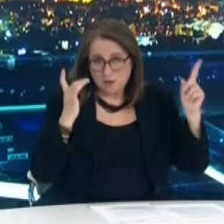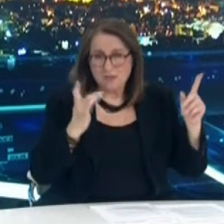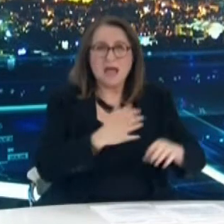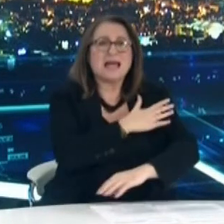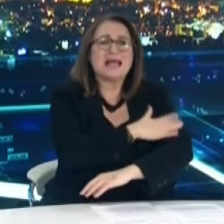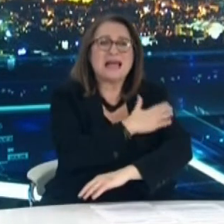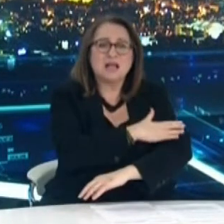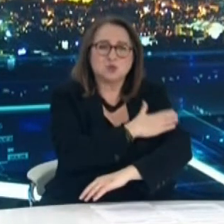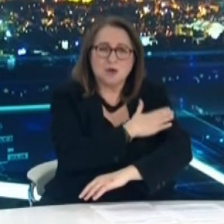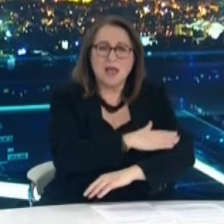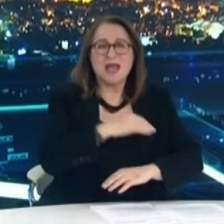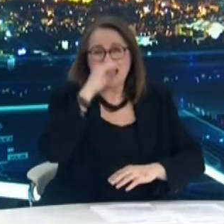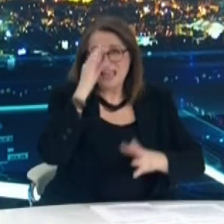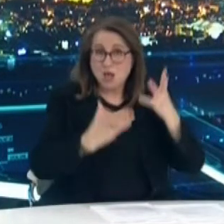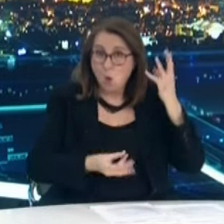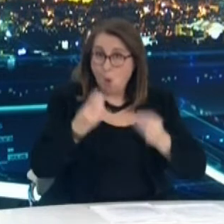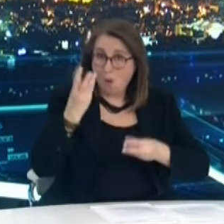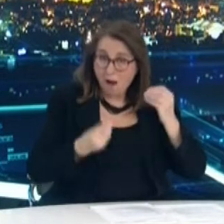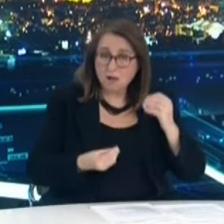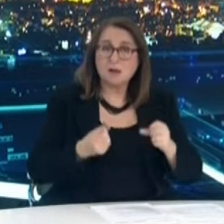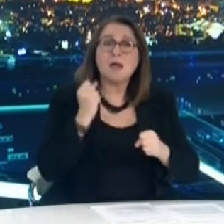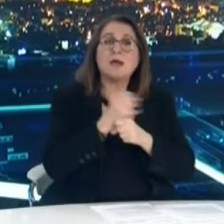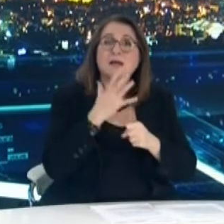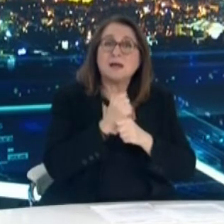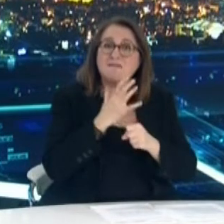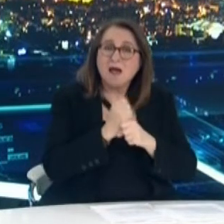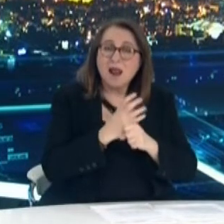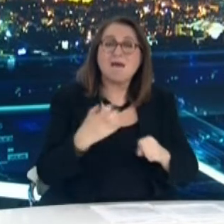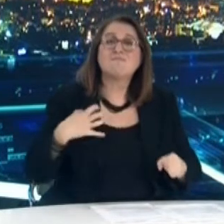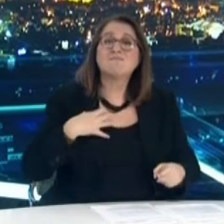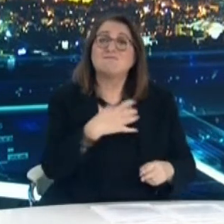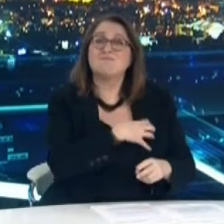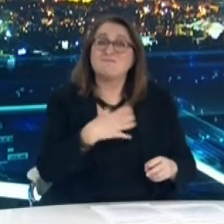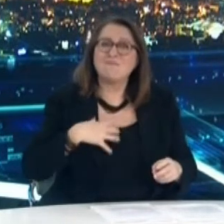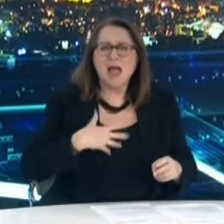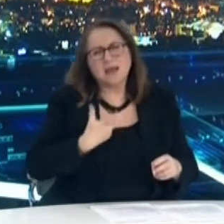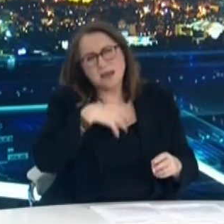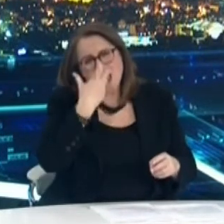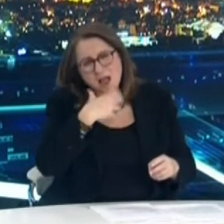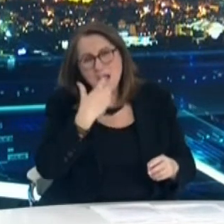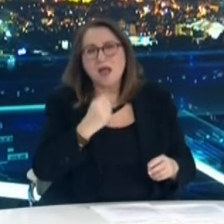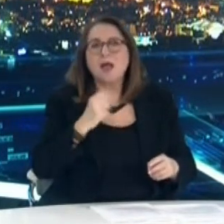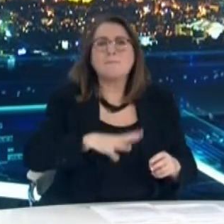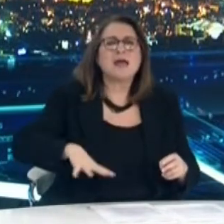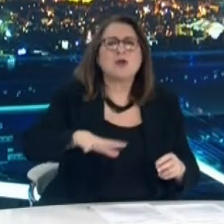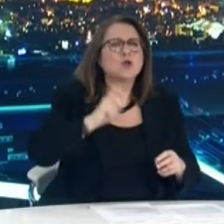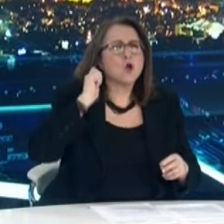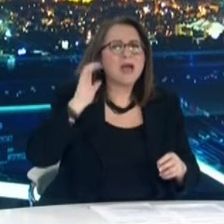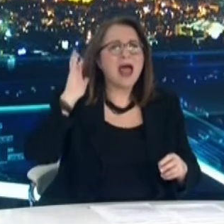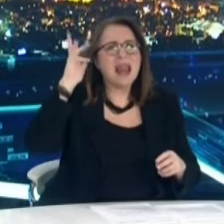Καστοριάς, Ιωαννίνων, Καβάλας, Ημαθίας και ιδιαίτερα στο Δήμο Αλεξάνδρειας, καθώς και στις Περιφερειακές Ενότητες Σερών,